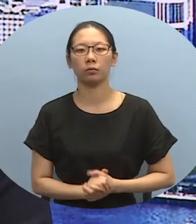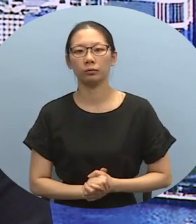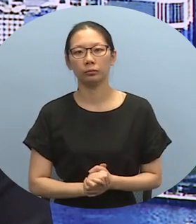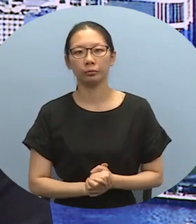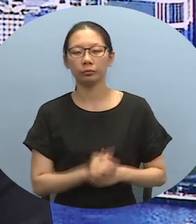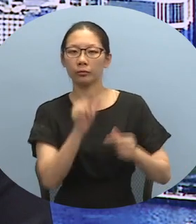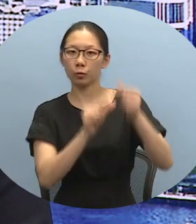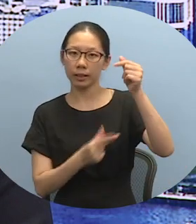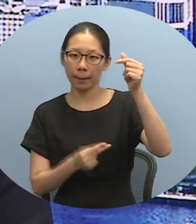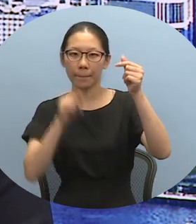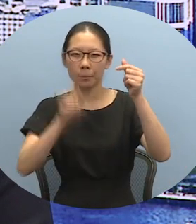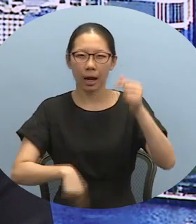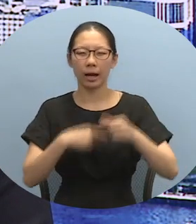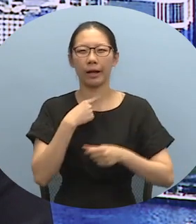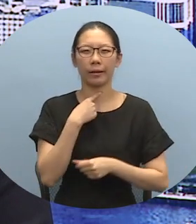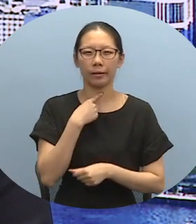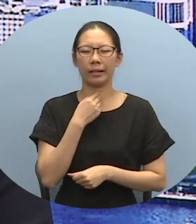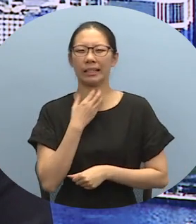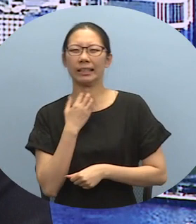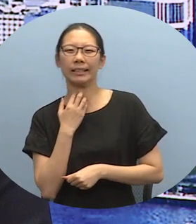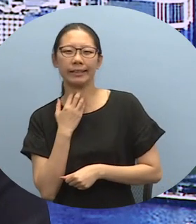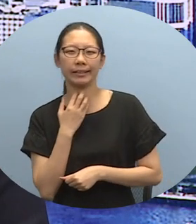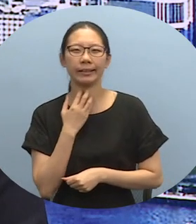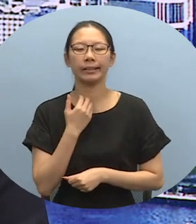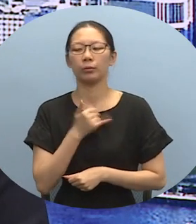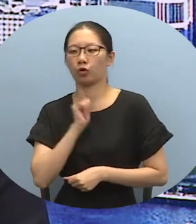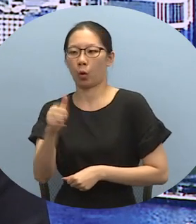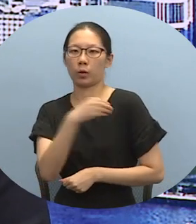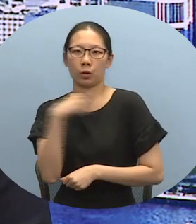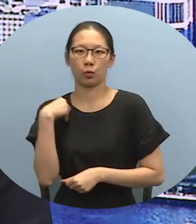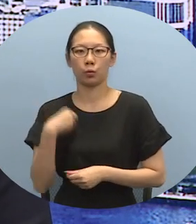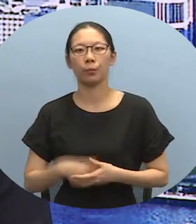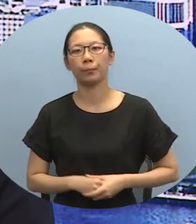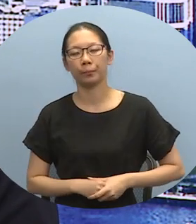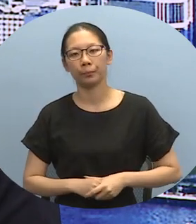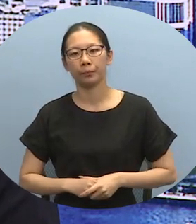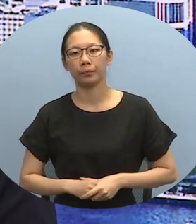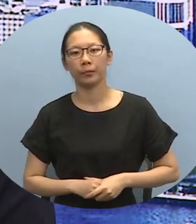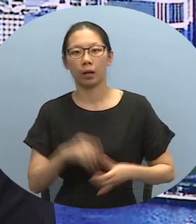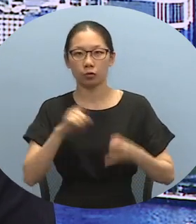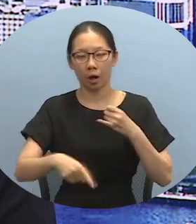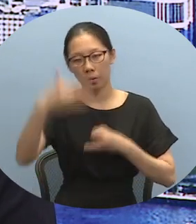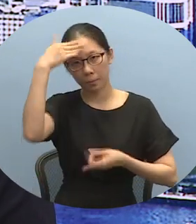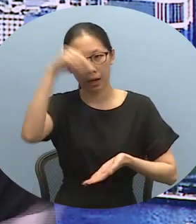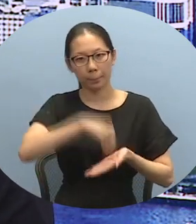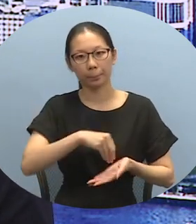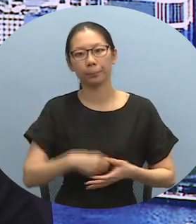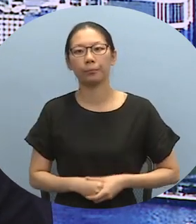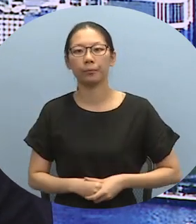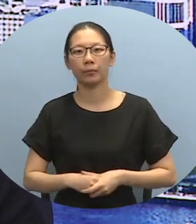咁佢10月7號就開始喉嚨有啲痕，咁就去咗養和醫院睇醫生，咁結果就係一個確診個案啦。